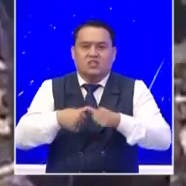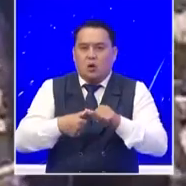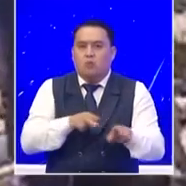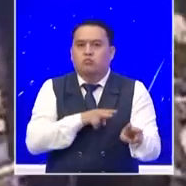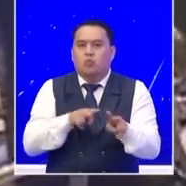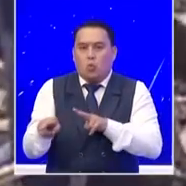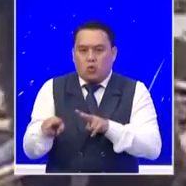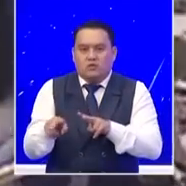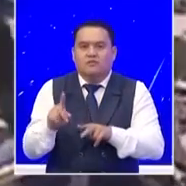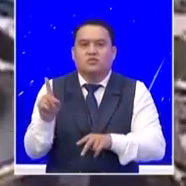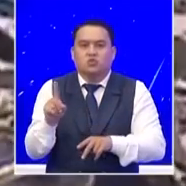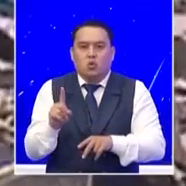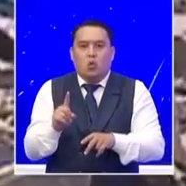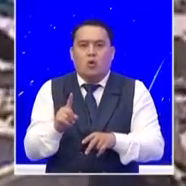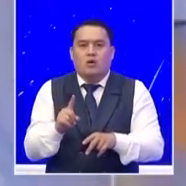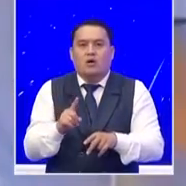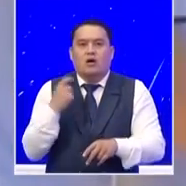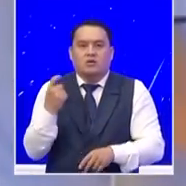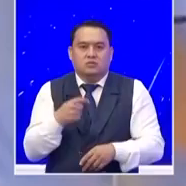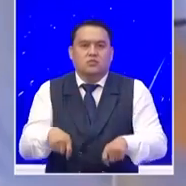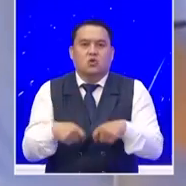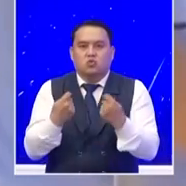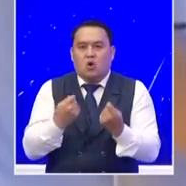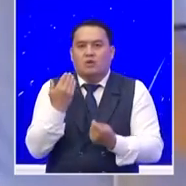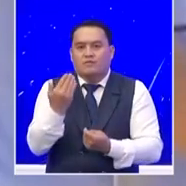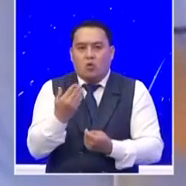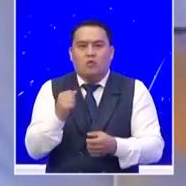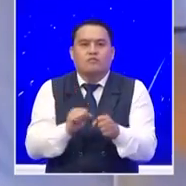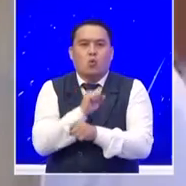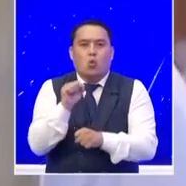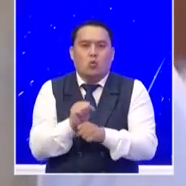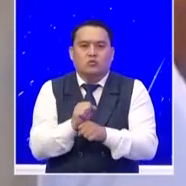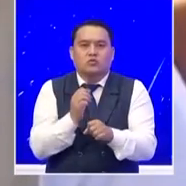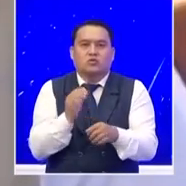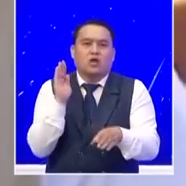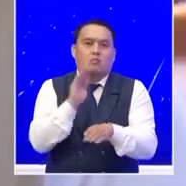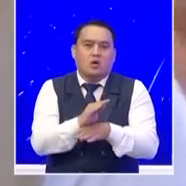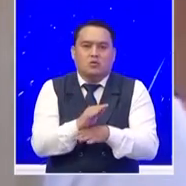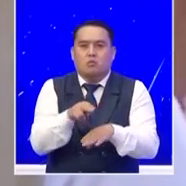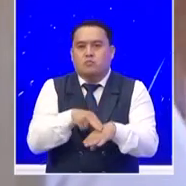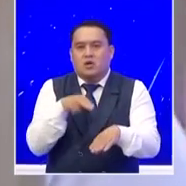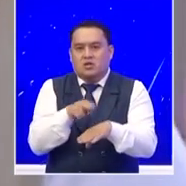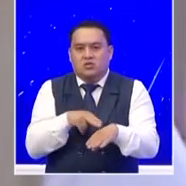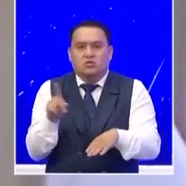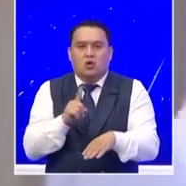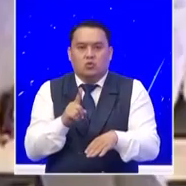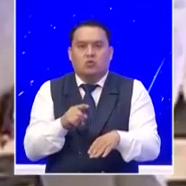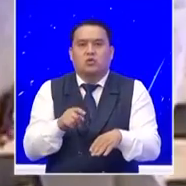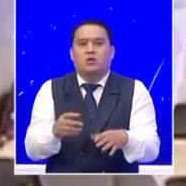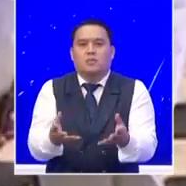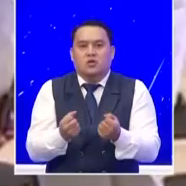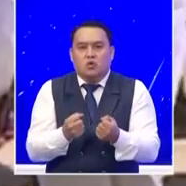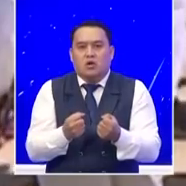и анализируется. А для борьбы с водителями-нарушителями на блокпостах уже выставлены дополнительные наряды полиции, которые принимают